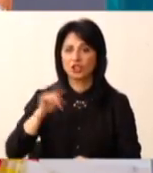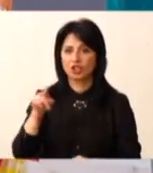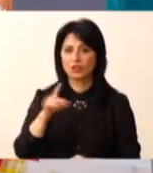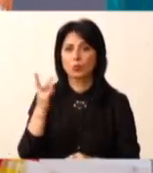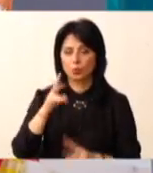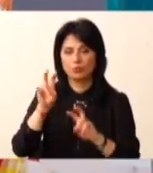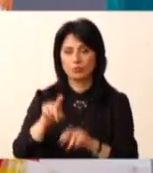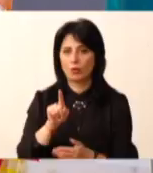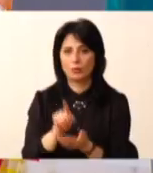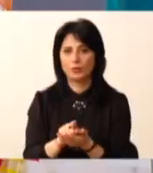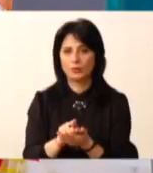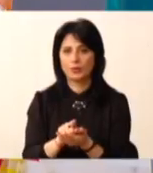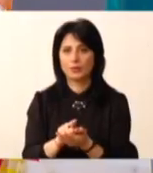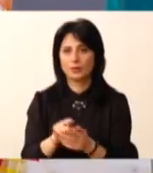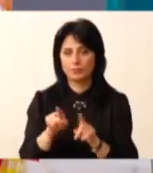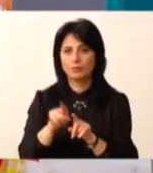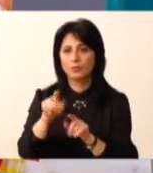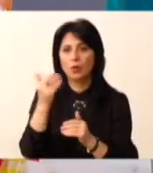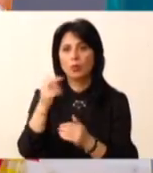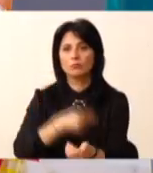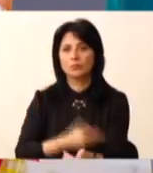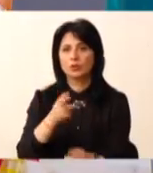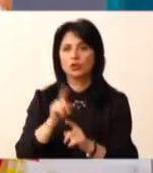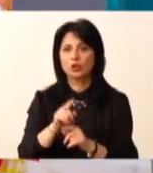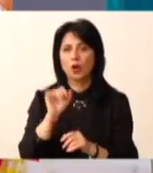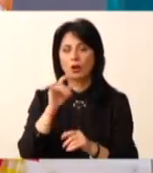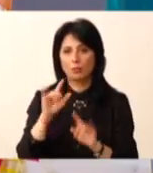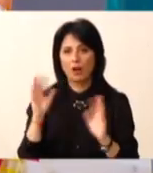შვილიშვილებიც იყვნენ გამოკვლეული ასევე აუტოიმუნური თიროიდიტის